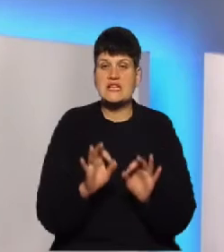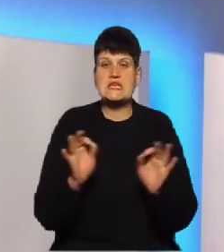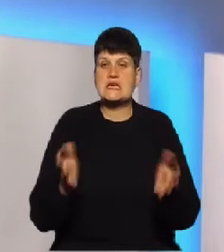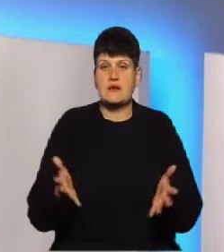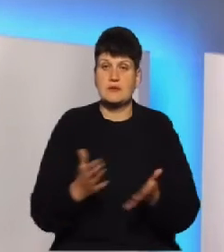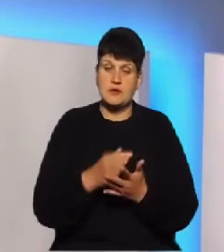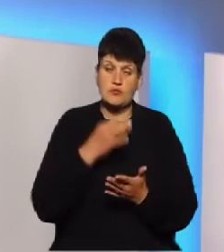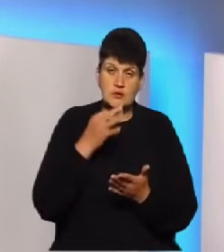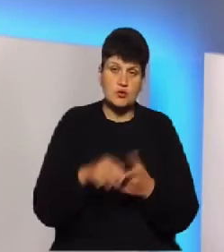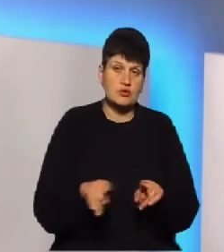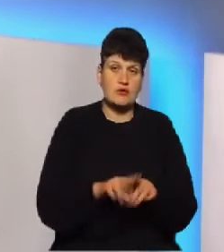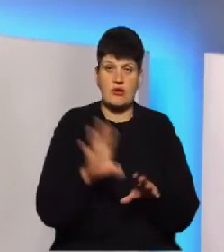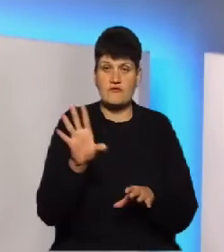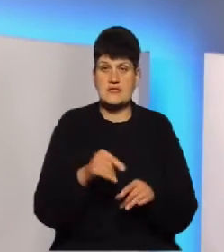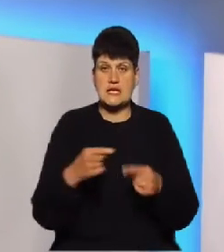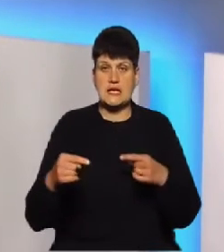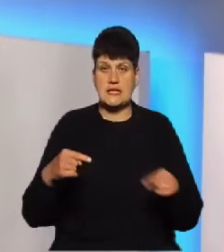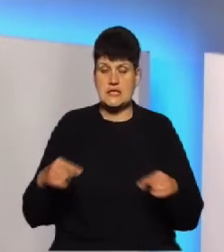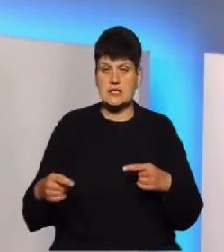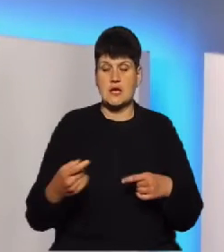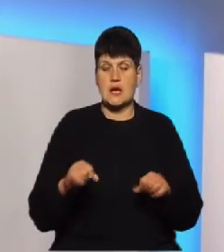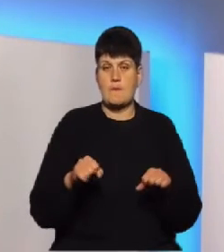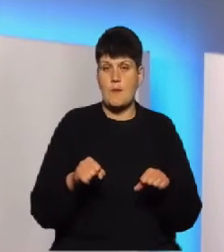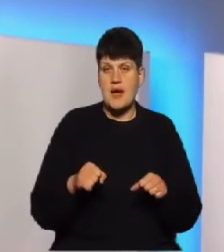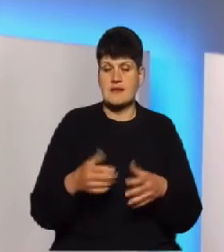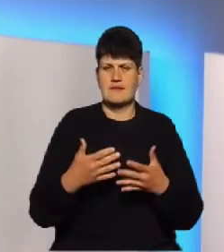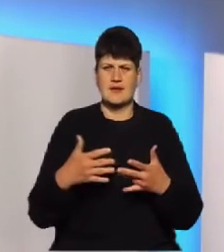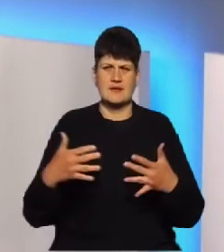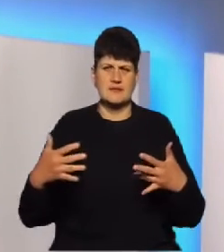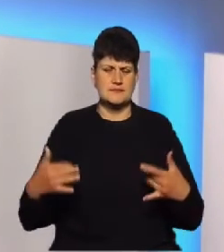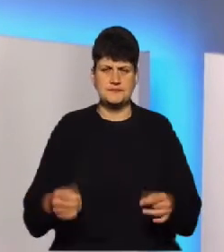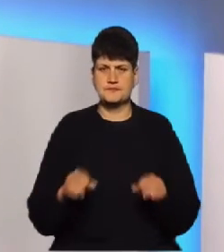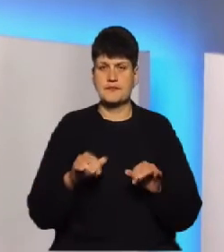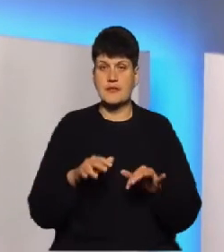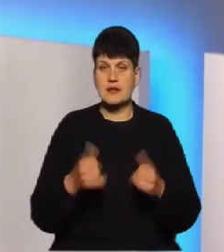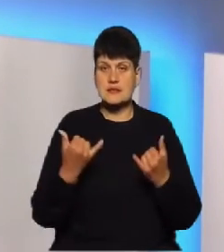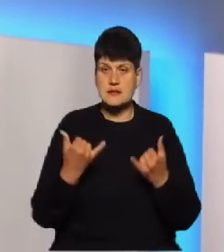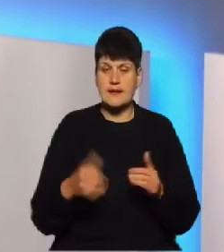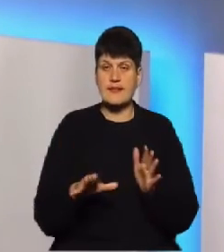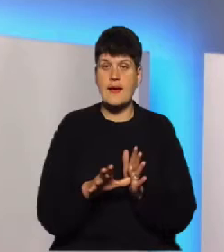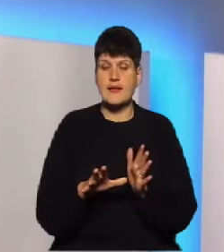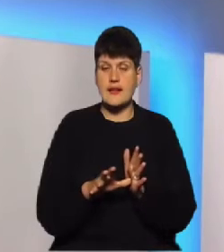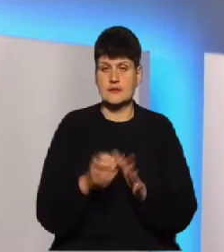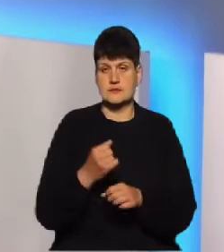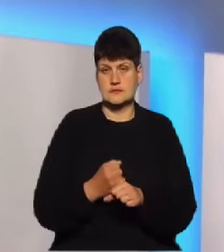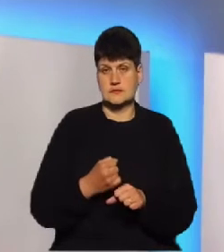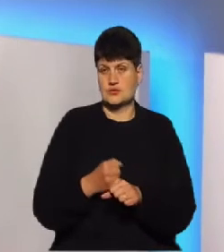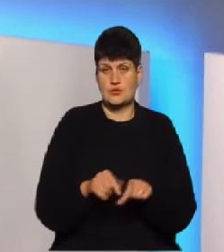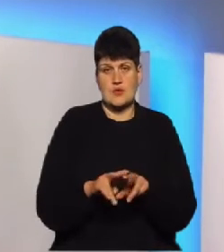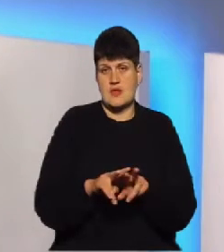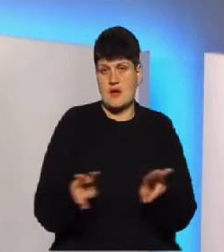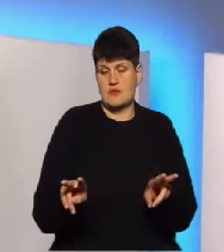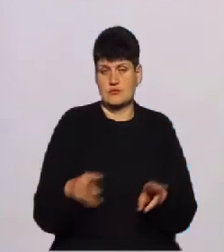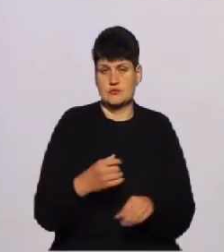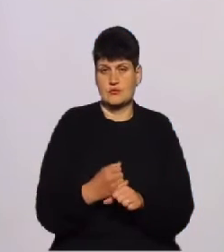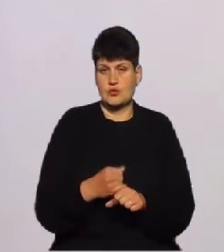само, як і всі інші. У нас є, крім мопедів, електромопедів, багато інших засобів, зараз, які на електро працюють за тим самим принципом, і вони також в такому